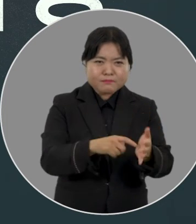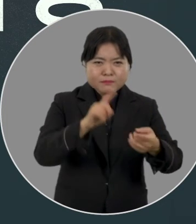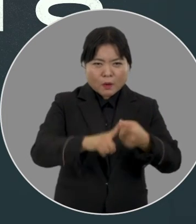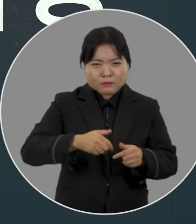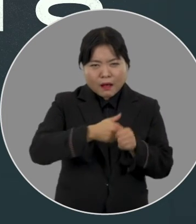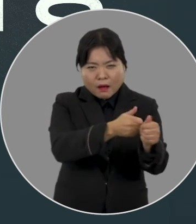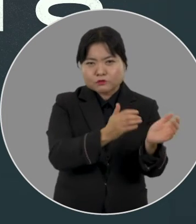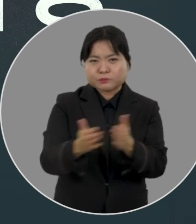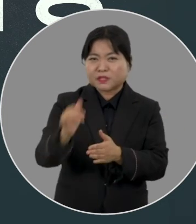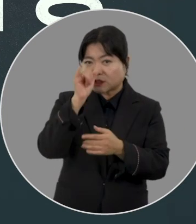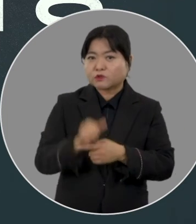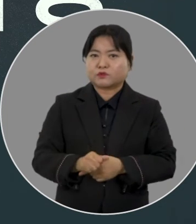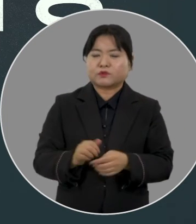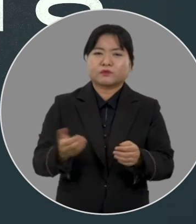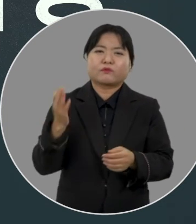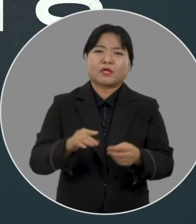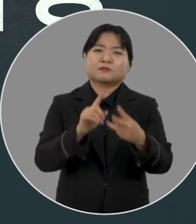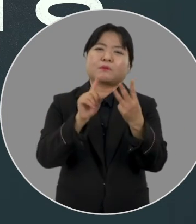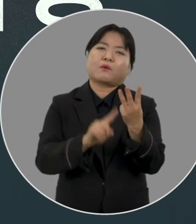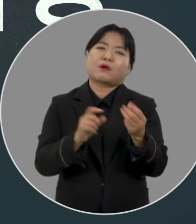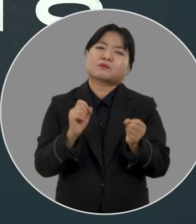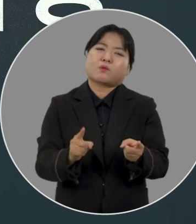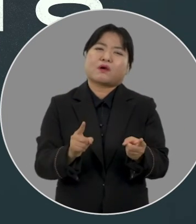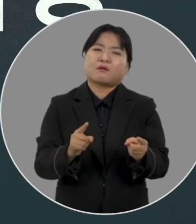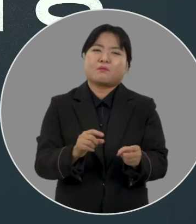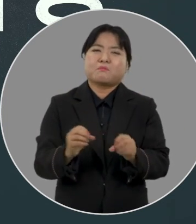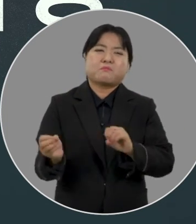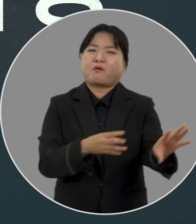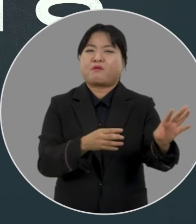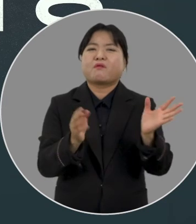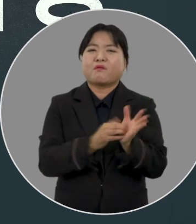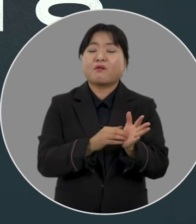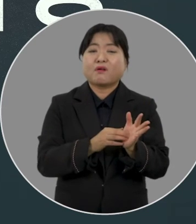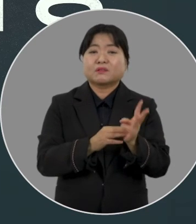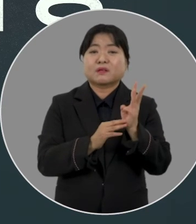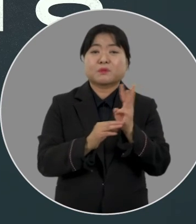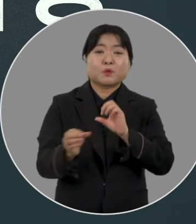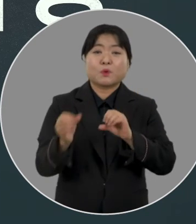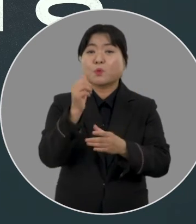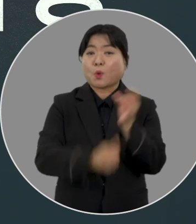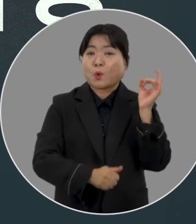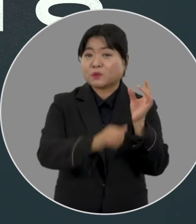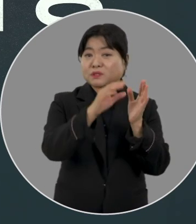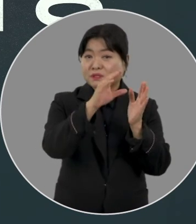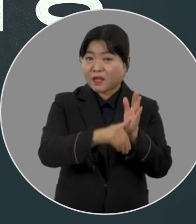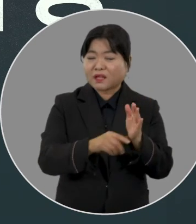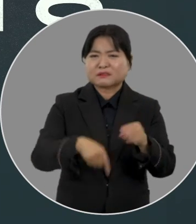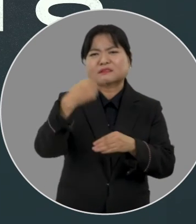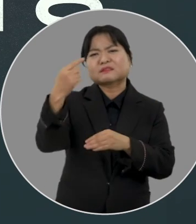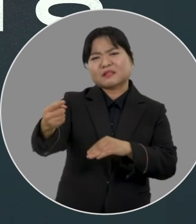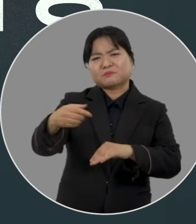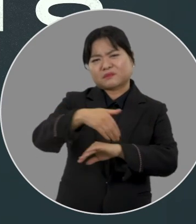있었거든요. 이 3번의 찬스를 발로 차버렸을 때, 놓쳤을 때 이제 그 다음 일은 예정이 돼